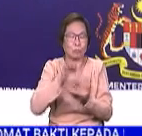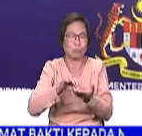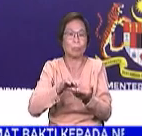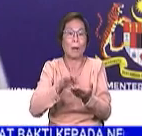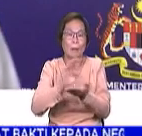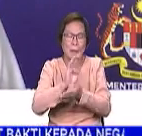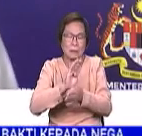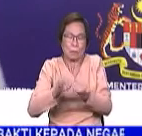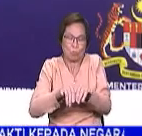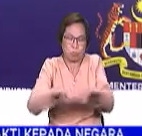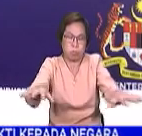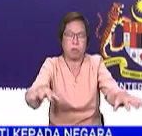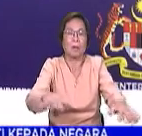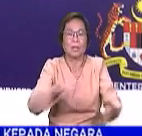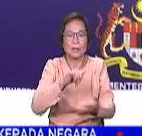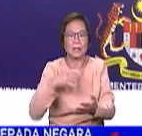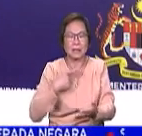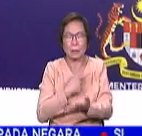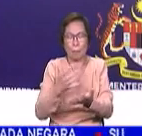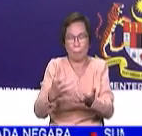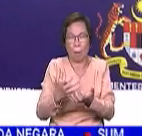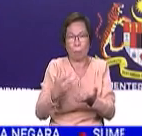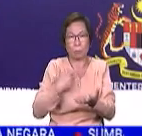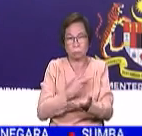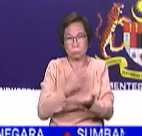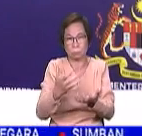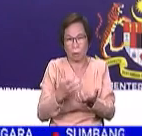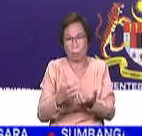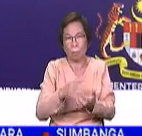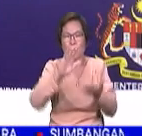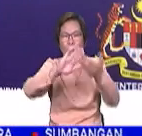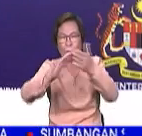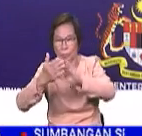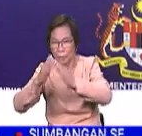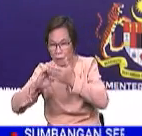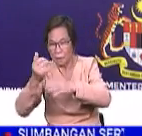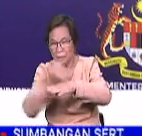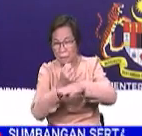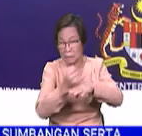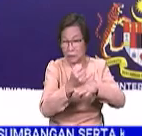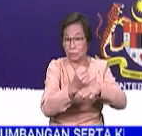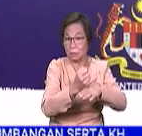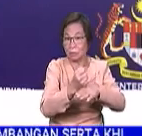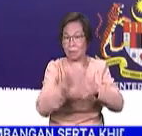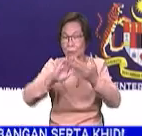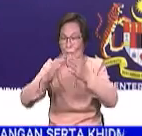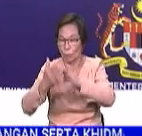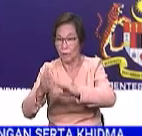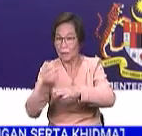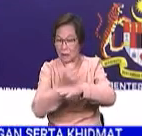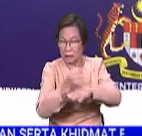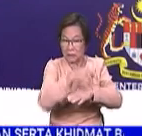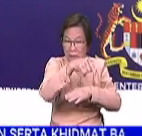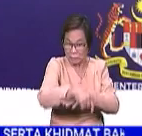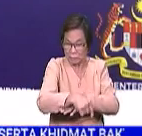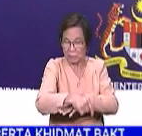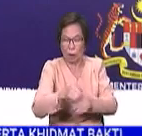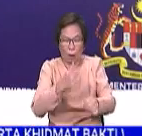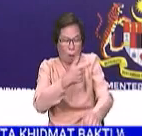dan itulah kita anak majikan supaya community Indah si ini di website shinkan